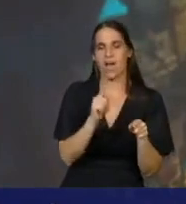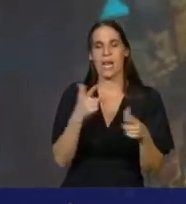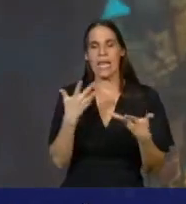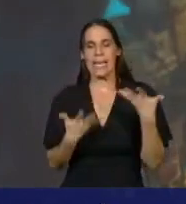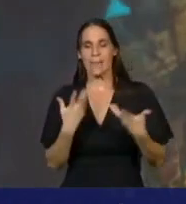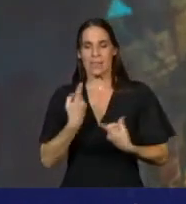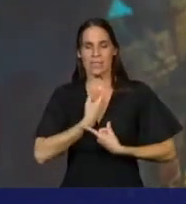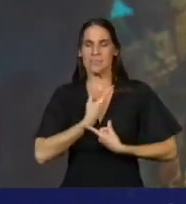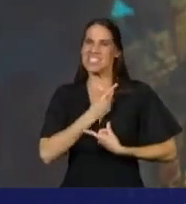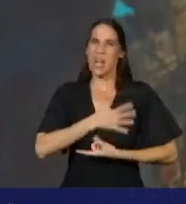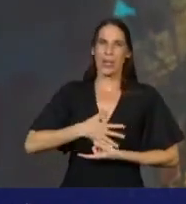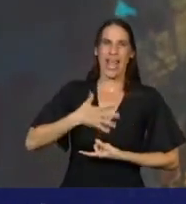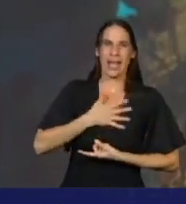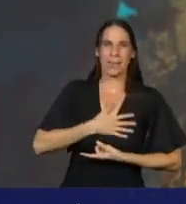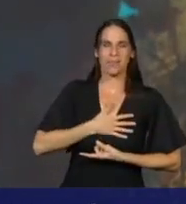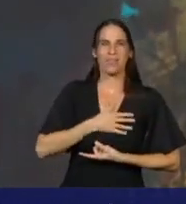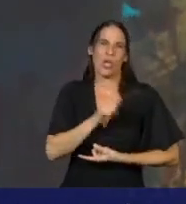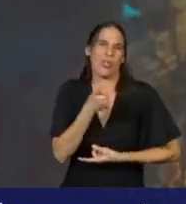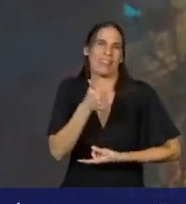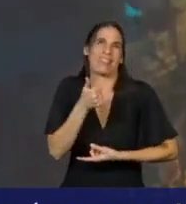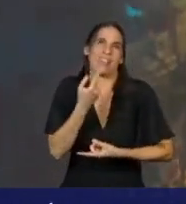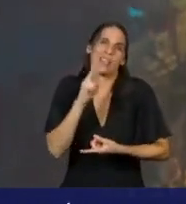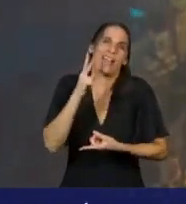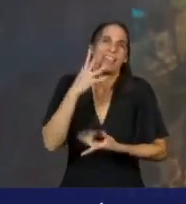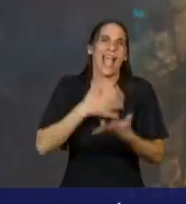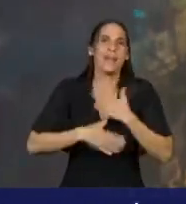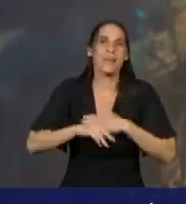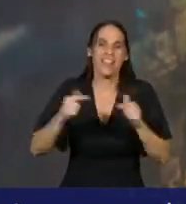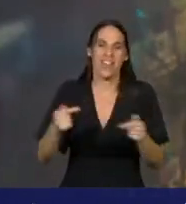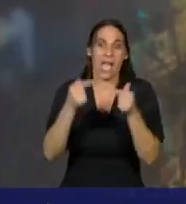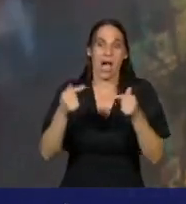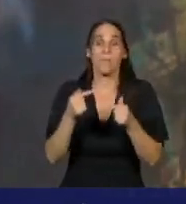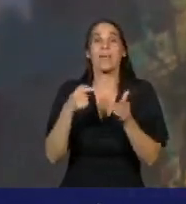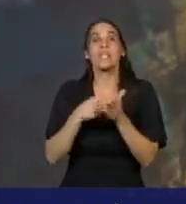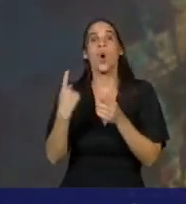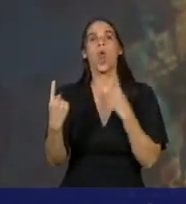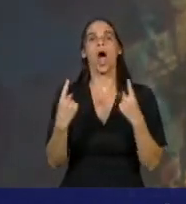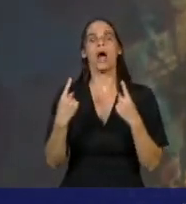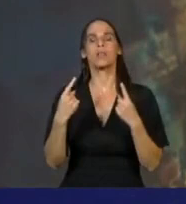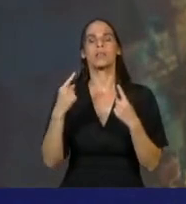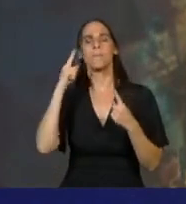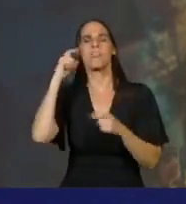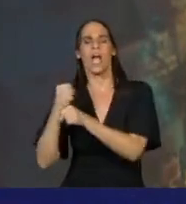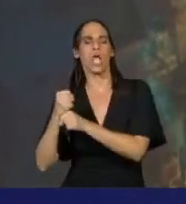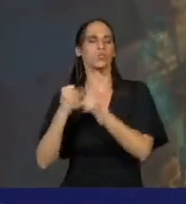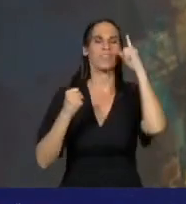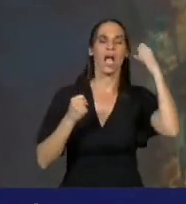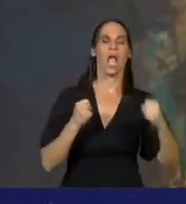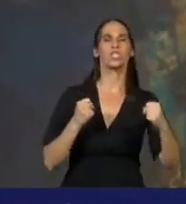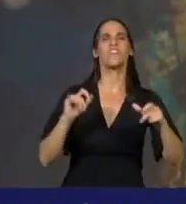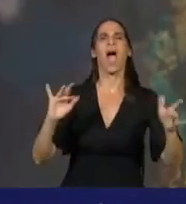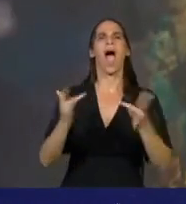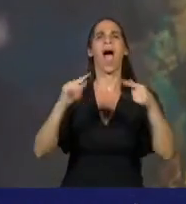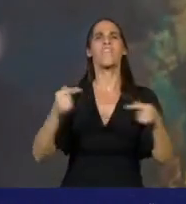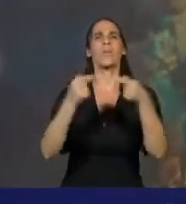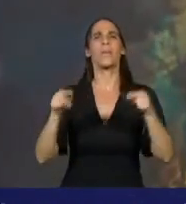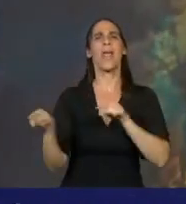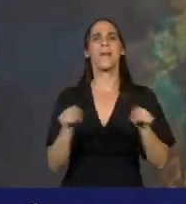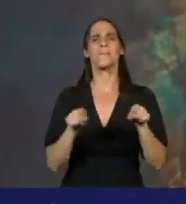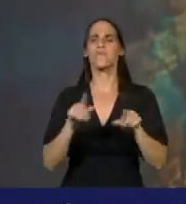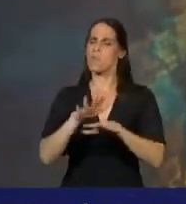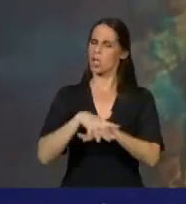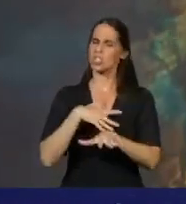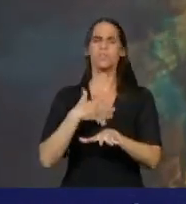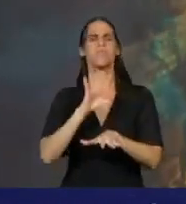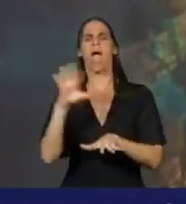נעים. הרבה יותר נעים להתווכח. ולכן כל אחד מהם יתפוס צד אחד של הדילמה הזאת, והם יתחילו להריב ביניהם. ככה כל אחד מהם ירגיש